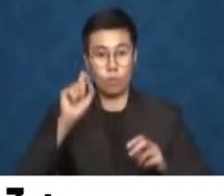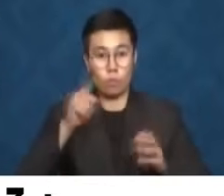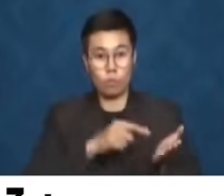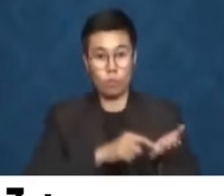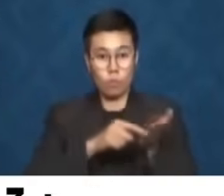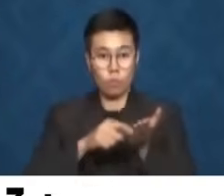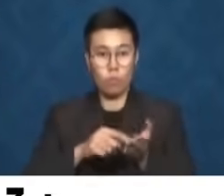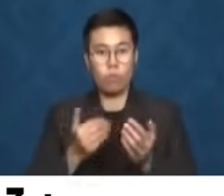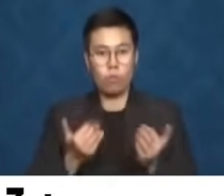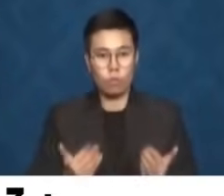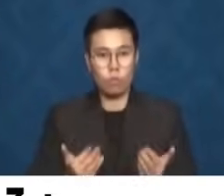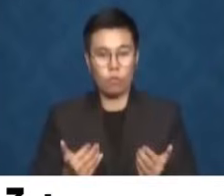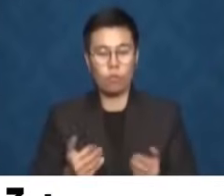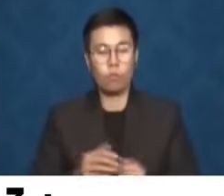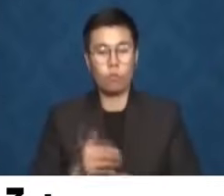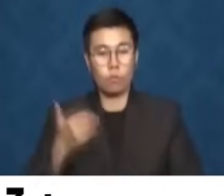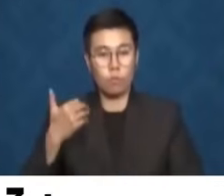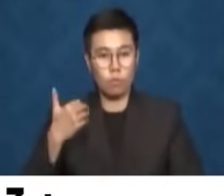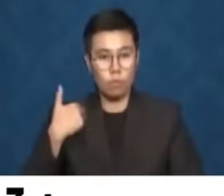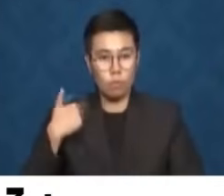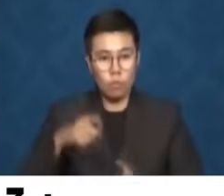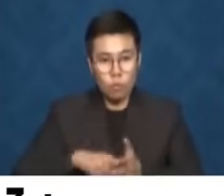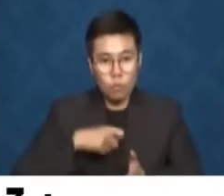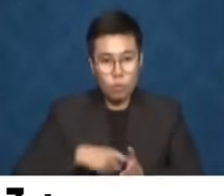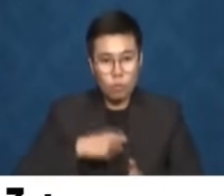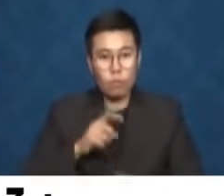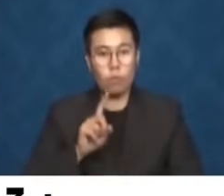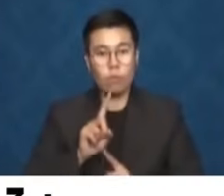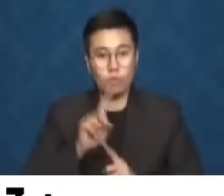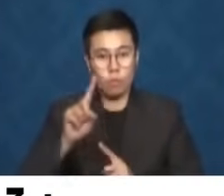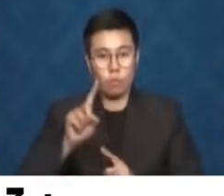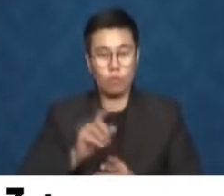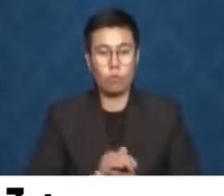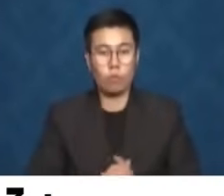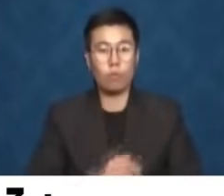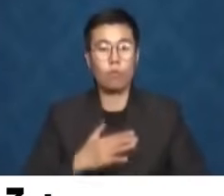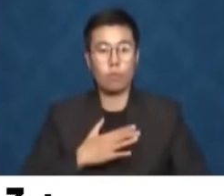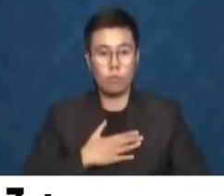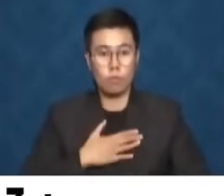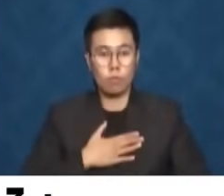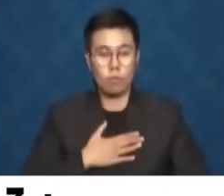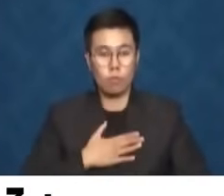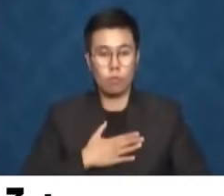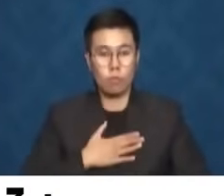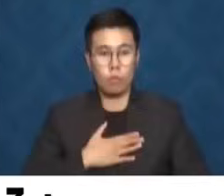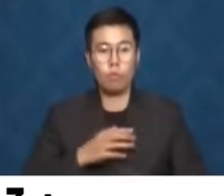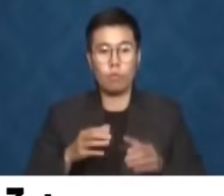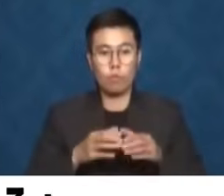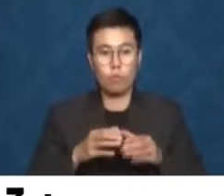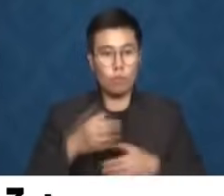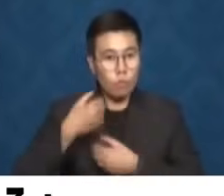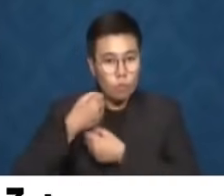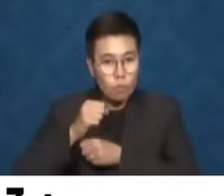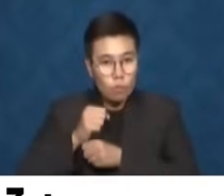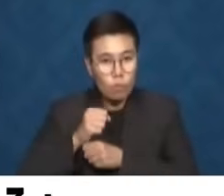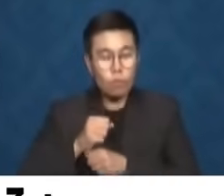าธิปัตย์เป็นฝ่ายค้านนะคะแต่ก็มองเห็นต่างในเรื่องนี้เท่ากับว่ามี2ท่านนะคะคุณกิ่งเอกนัทจากรวมไทยสร้างชาติและคุณจุรินทร์จากประชาธิปัตย์ที่เสนอญัต